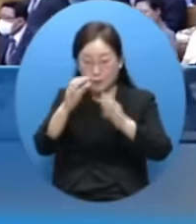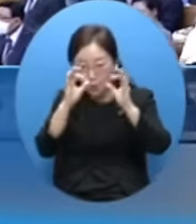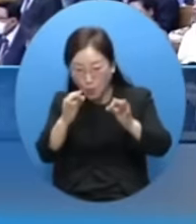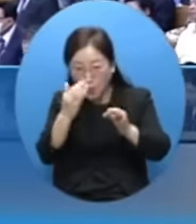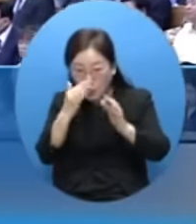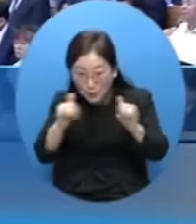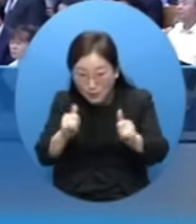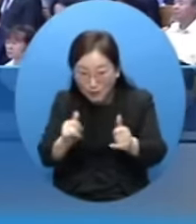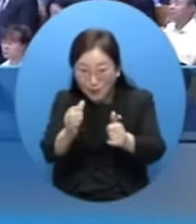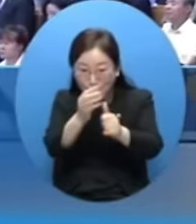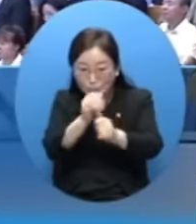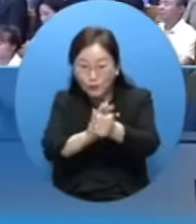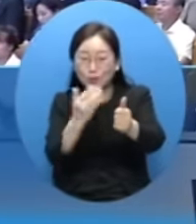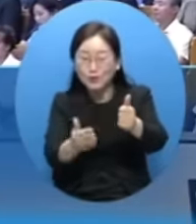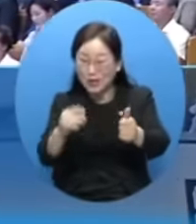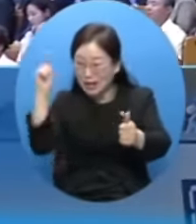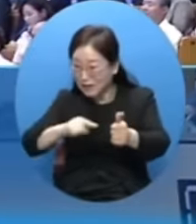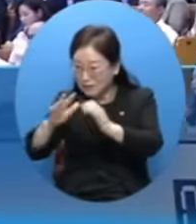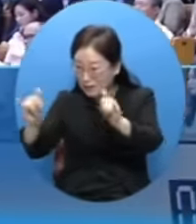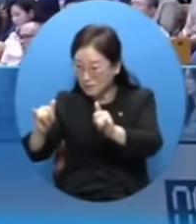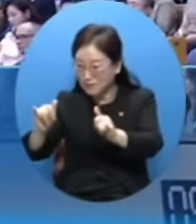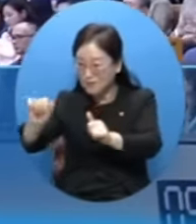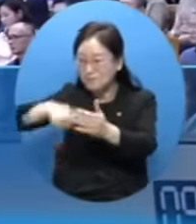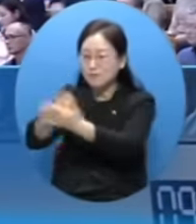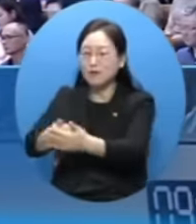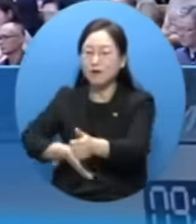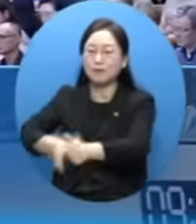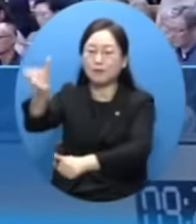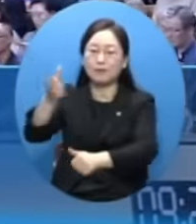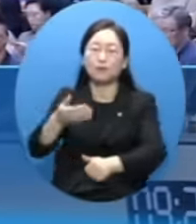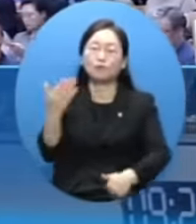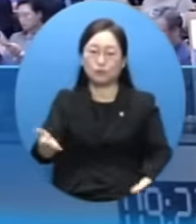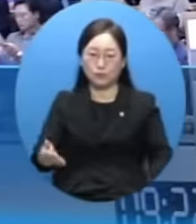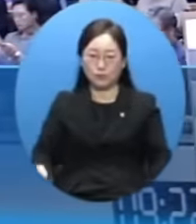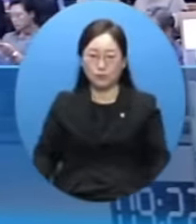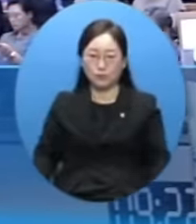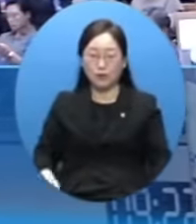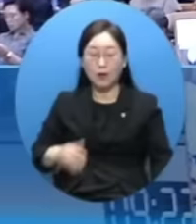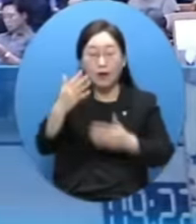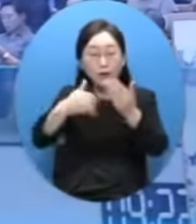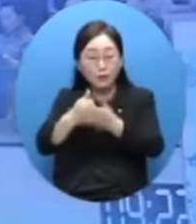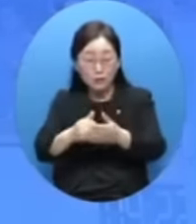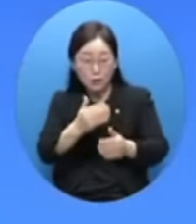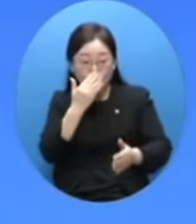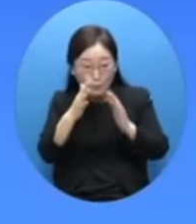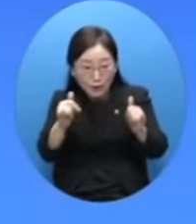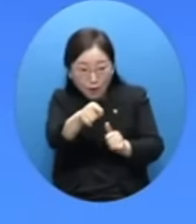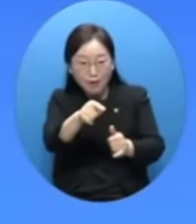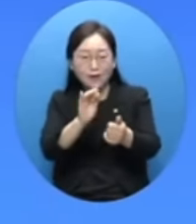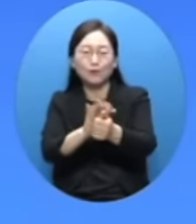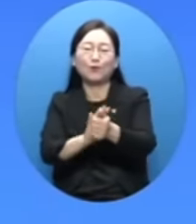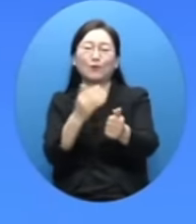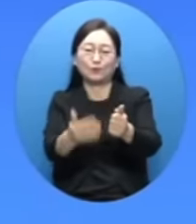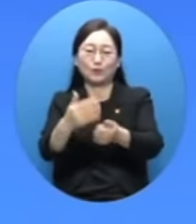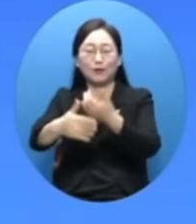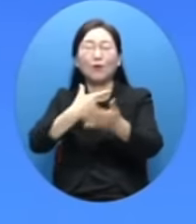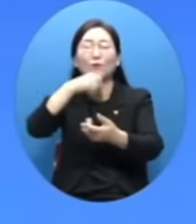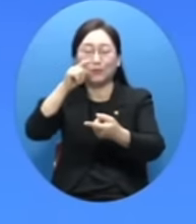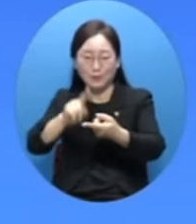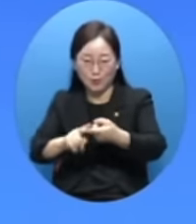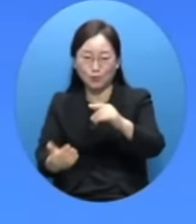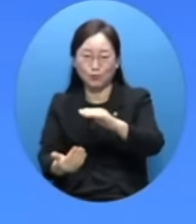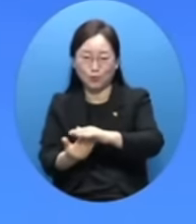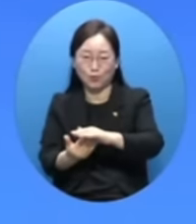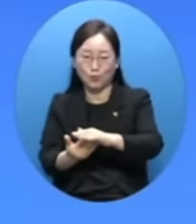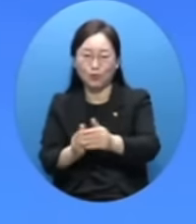붙드시고 악인들은 땅에 엎드러뜨리시는도다. 하나님께서 겸손한 자와 함께 하시고 하나님의 뜻을 이루어 가시는